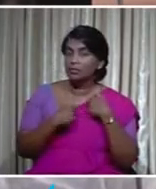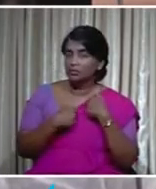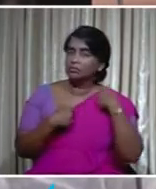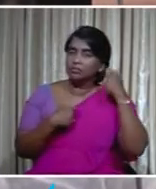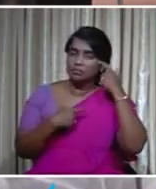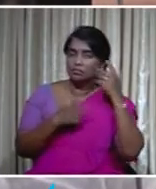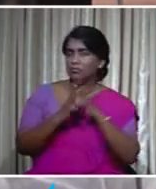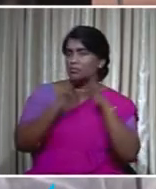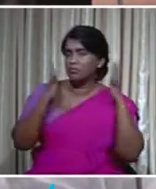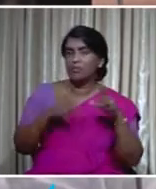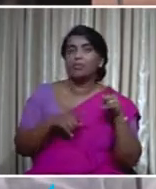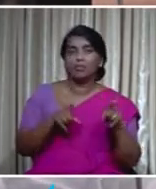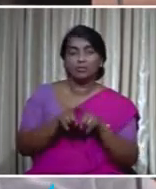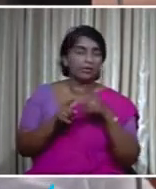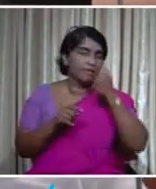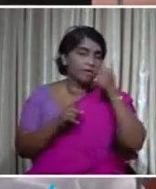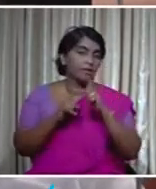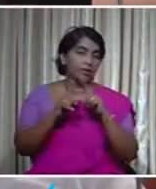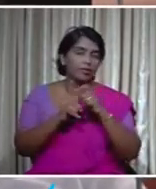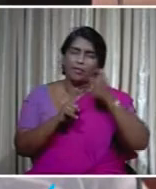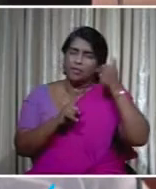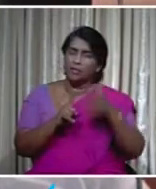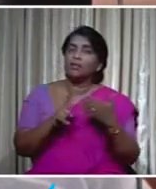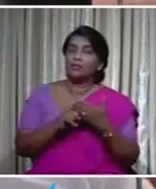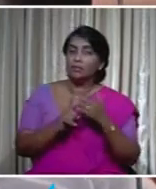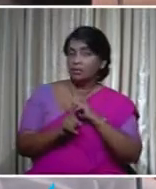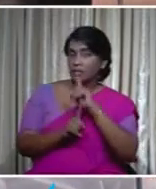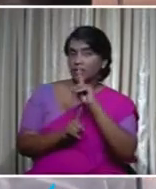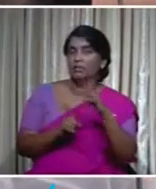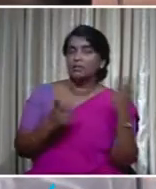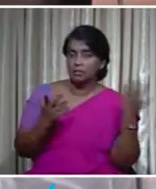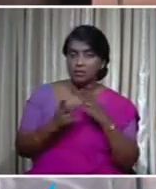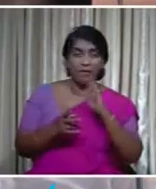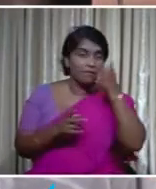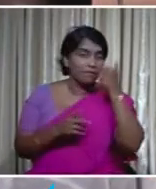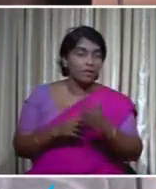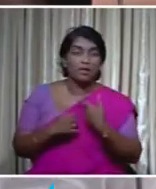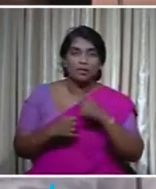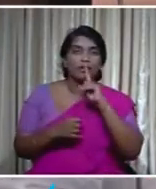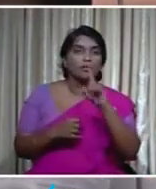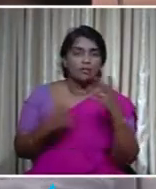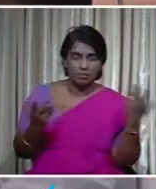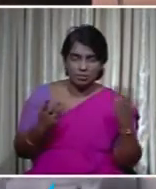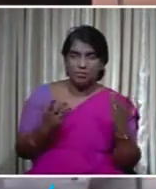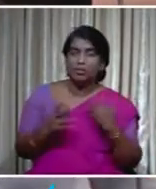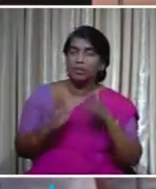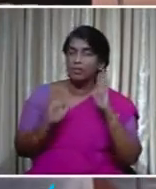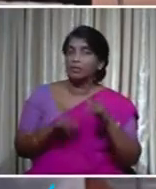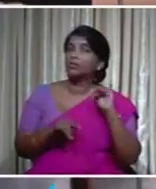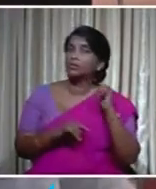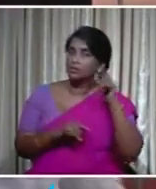கல்விக்காக பலர் பல விஷயங்களை சொல்லுகிறார்கள். குறிப்பாக இந்த கல்வியல் கல்லூரிகளில் முகழ்நிலை ஆசிரியர்களாக எடுக்கப்படுகிறார்கள்.